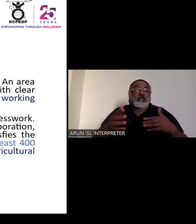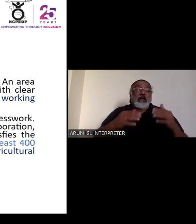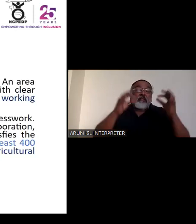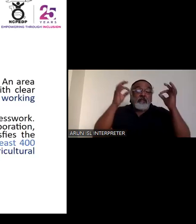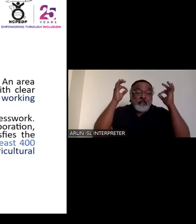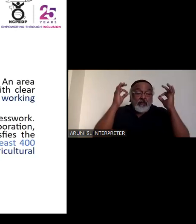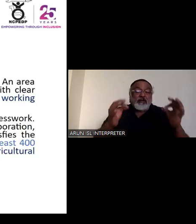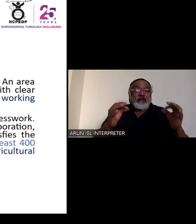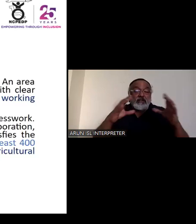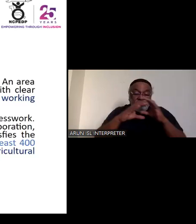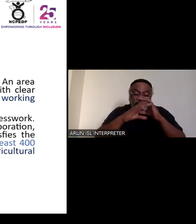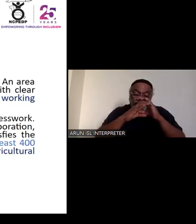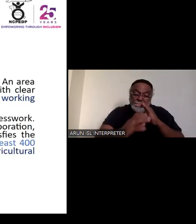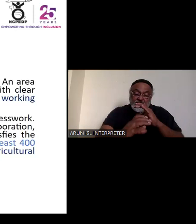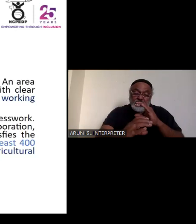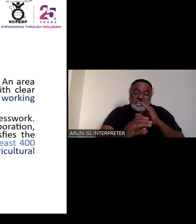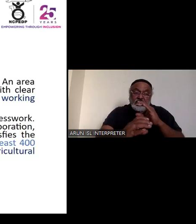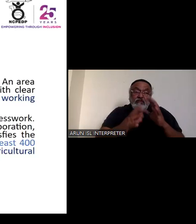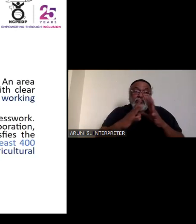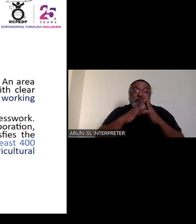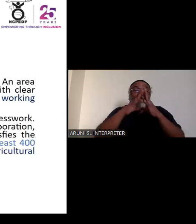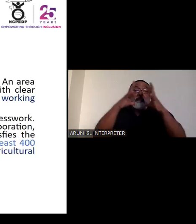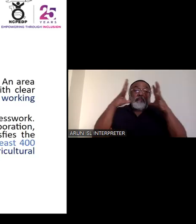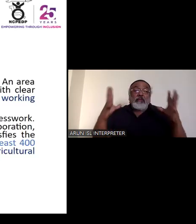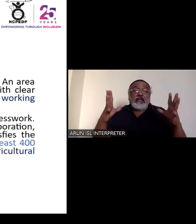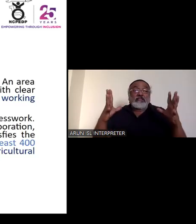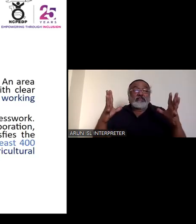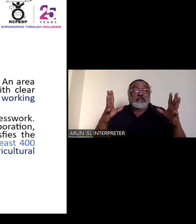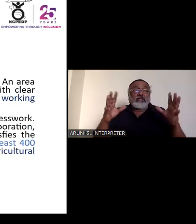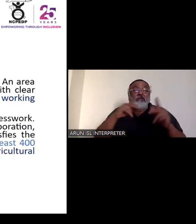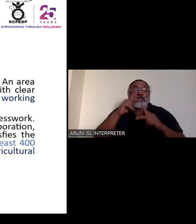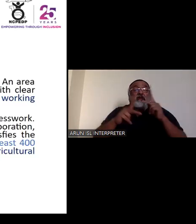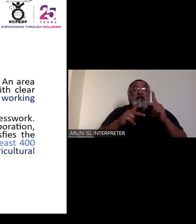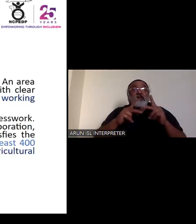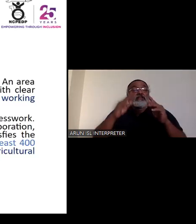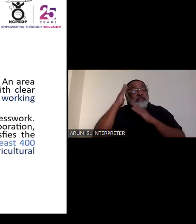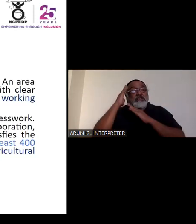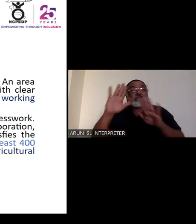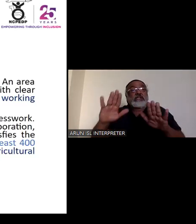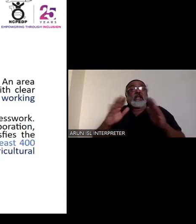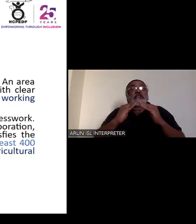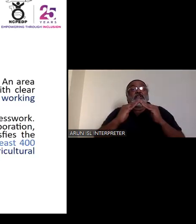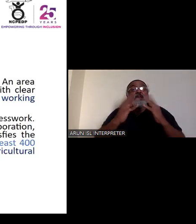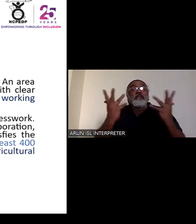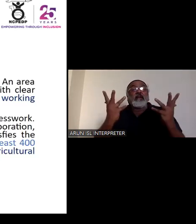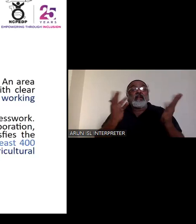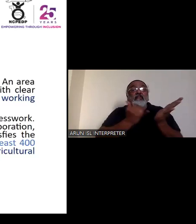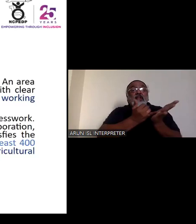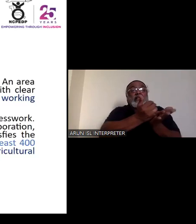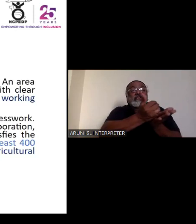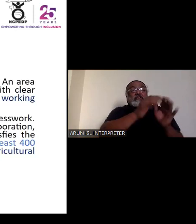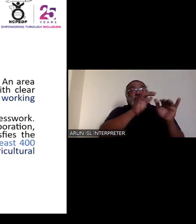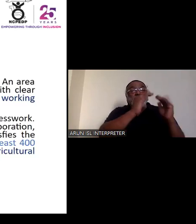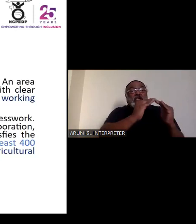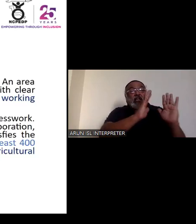पहले तो मैक्रोस्कोपिक बात करें कि मेजॉरिटी तो हमारे देश का जो मुख्य संख्या है, लोगों की संख्या है, वह तो